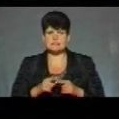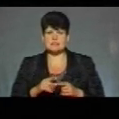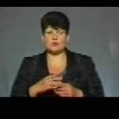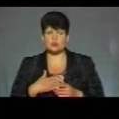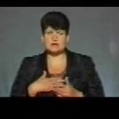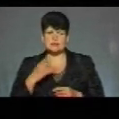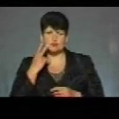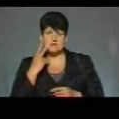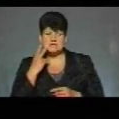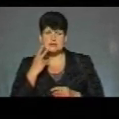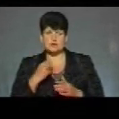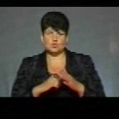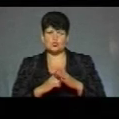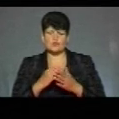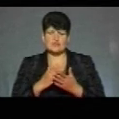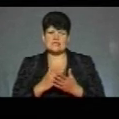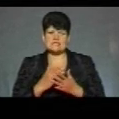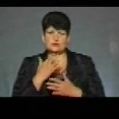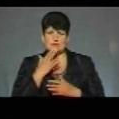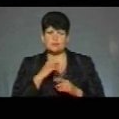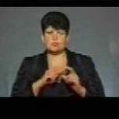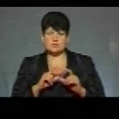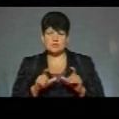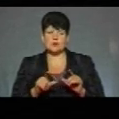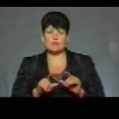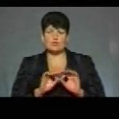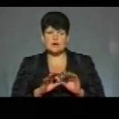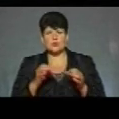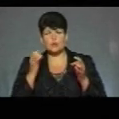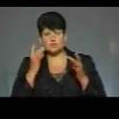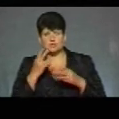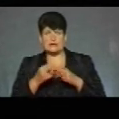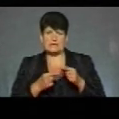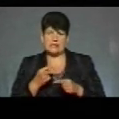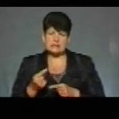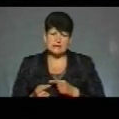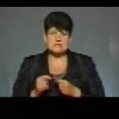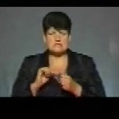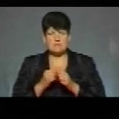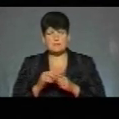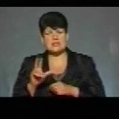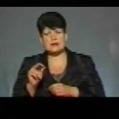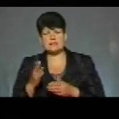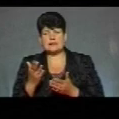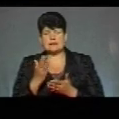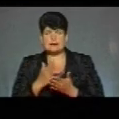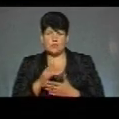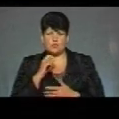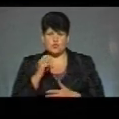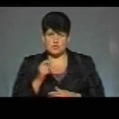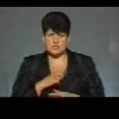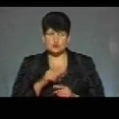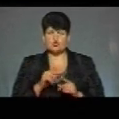основі проводиться з іноземними студентами. Їм пояснюють культурні звичаї, традиції, пам'ятні дати, які є в Україні.